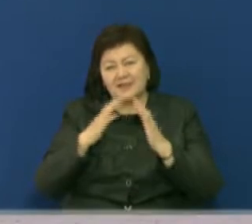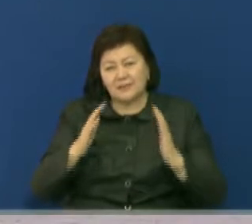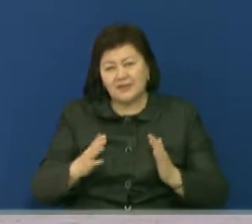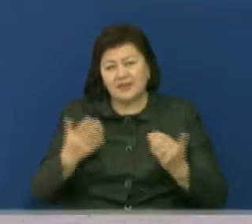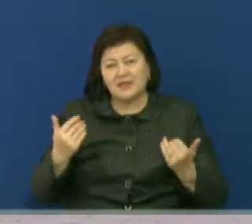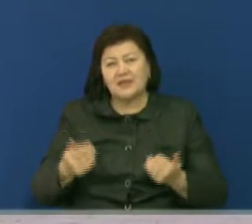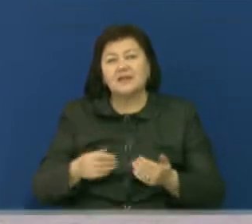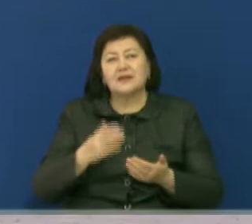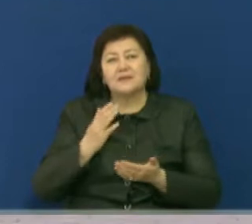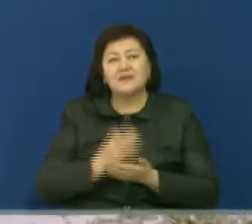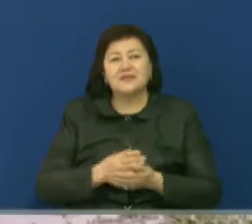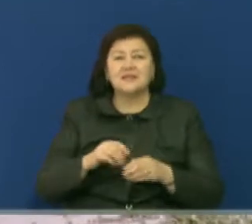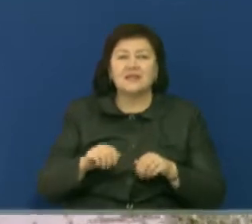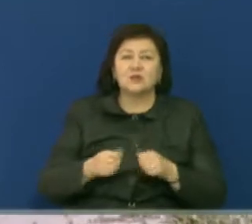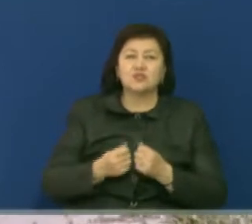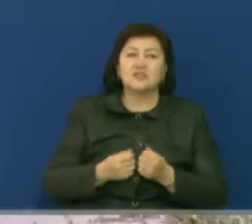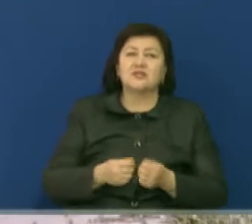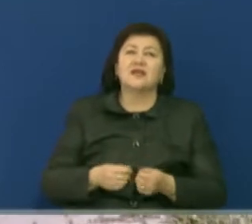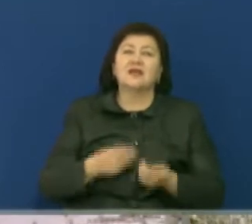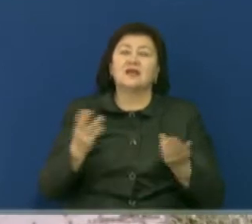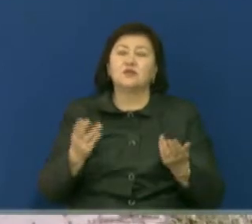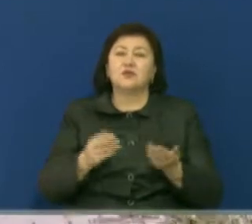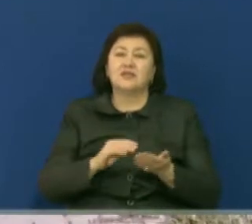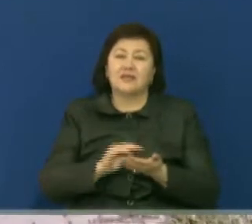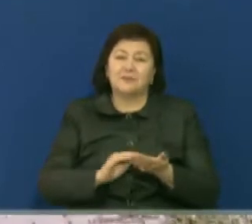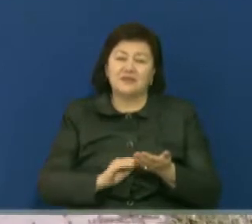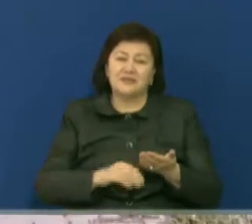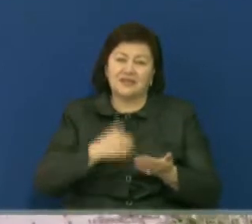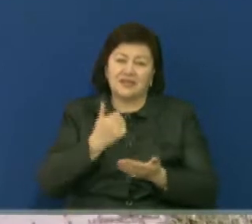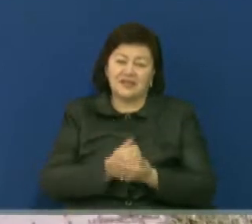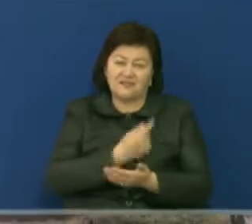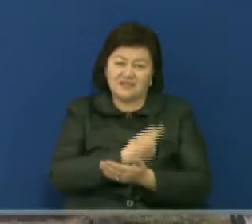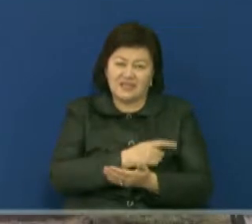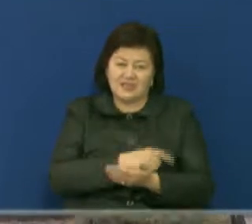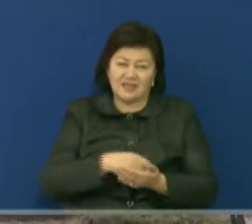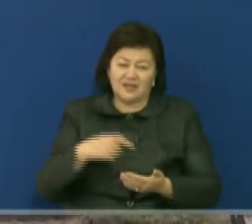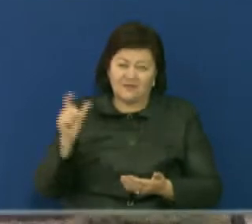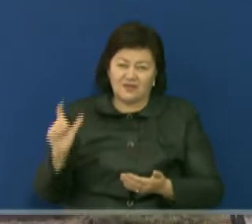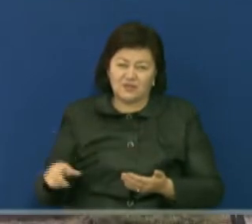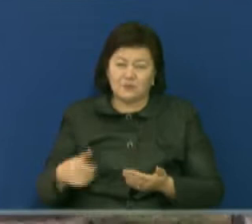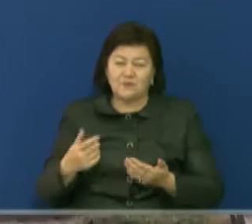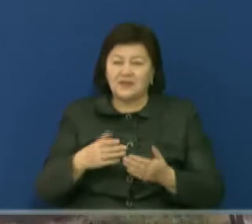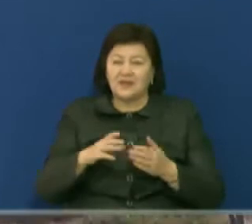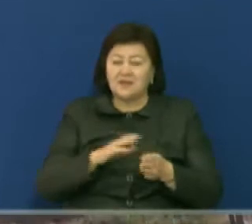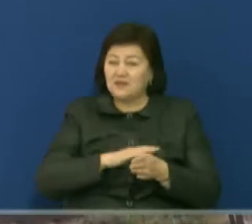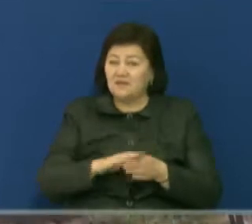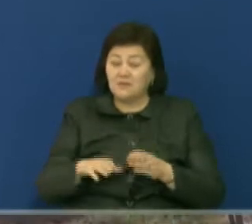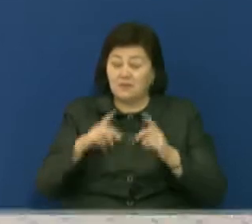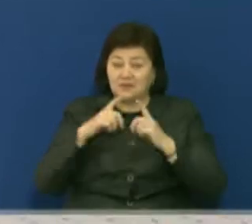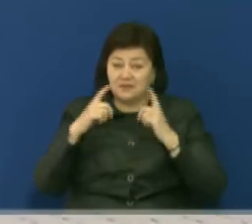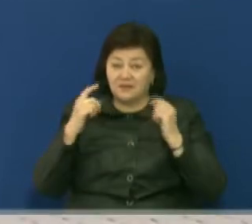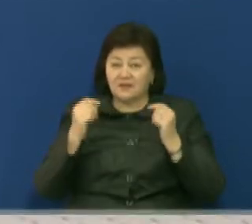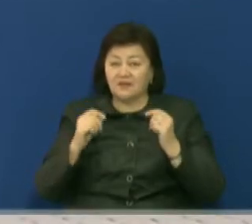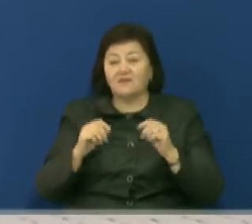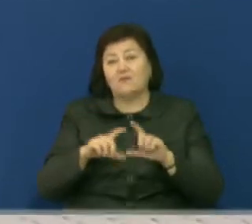4 факта нарушения ограничительных мер, установленных главным санитарным врачом области. – В частности, выявлено несоблюдение масочного режима в торговых точках